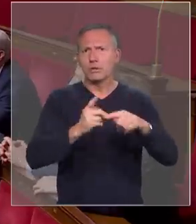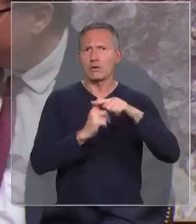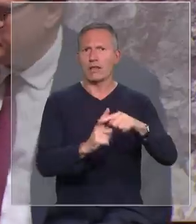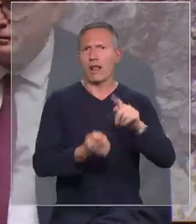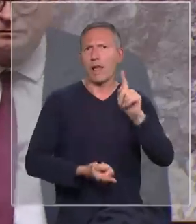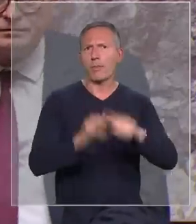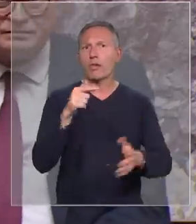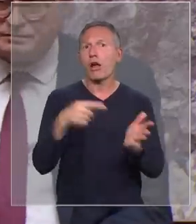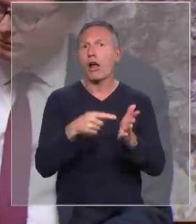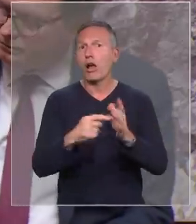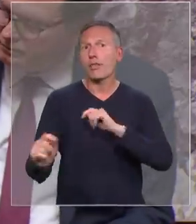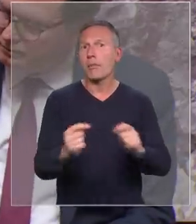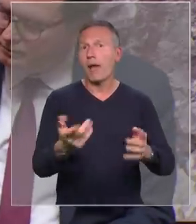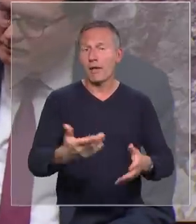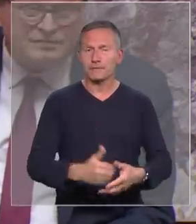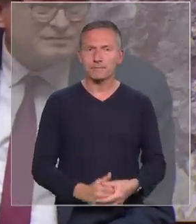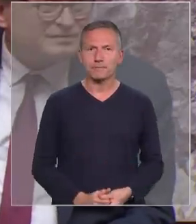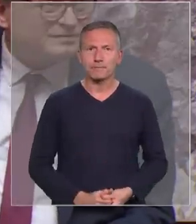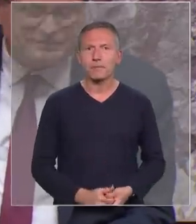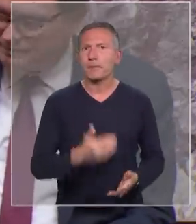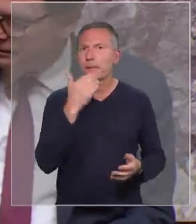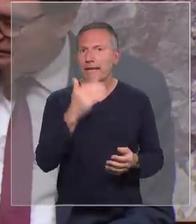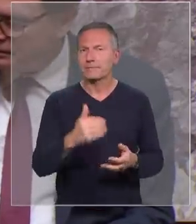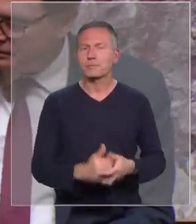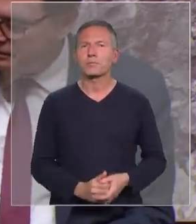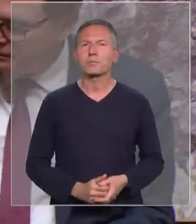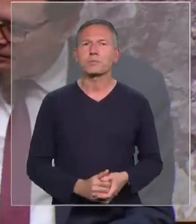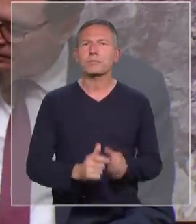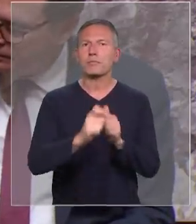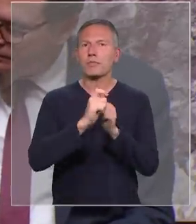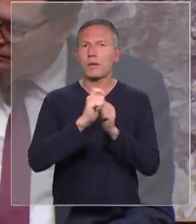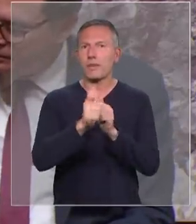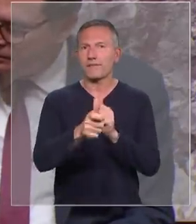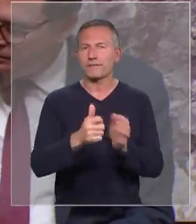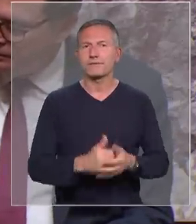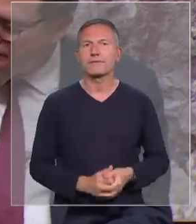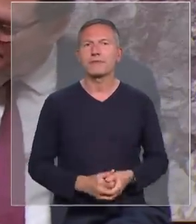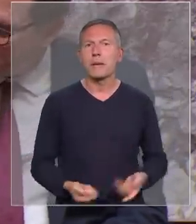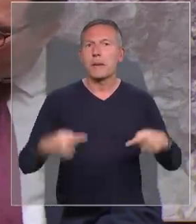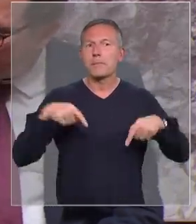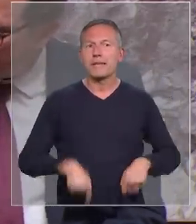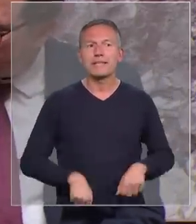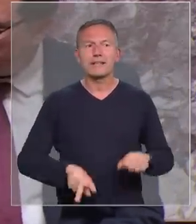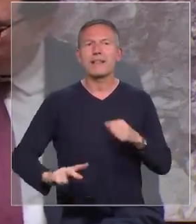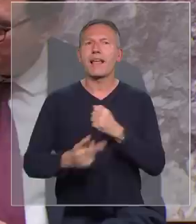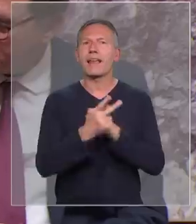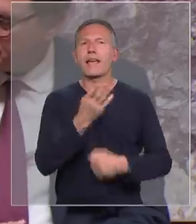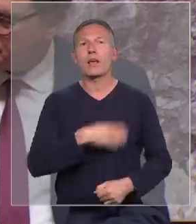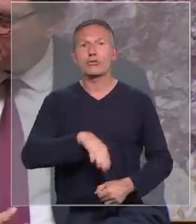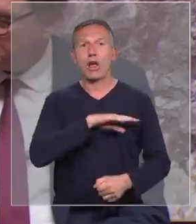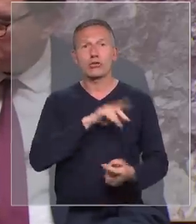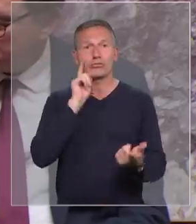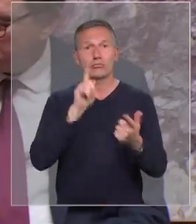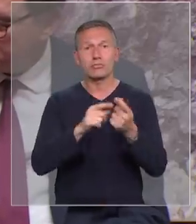débattrons-nous ? La parole est à Monsieur Olivier Klein, ministre délégué chargé de la ville et du